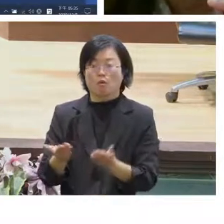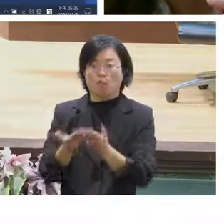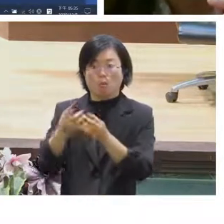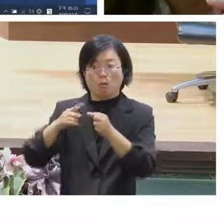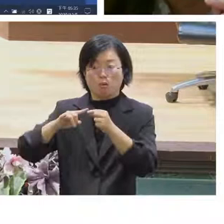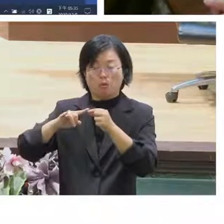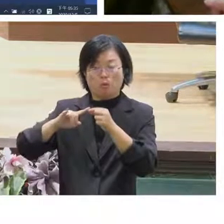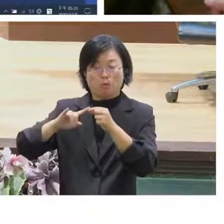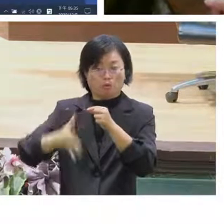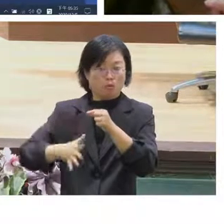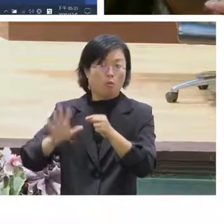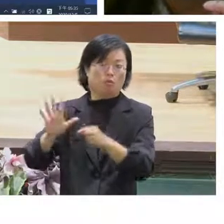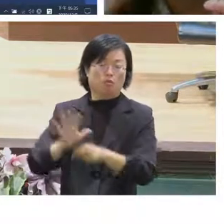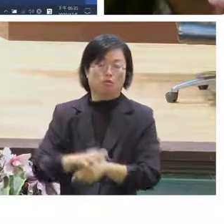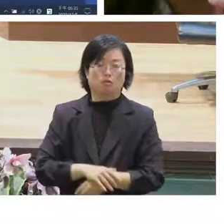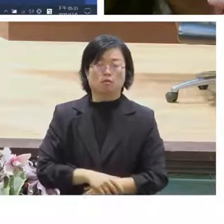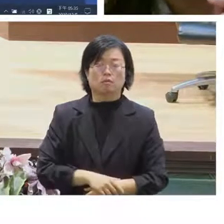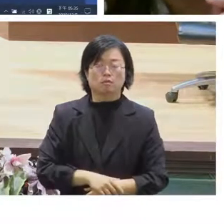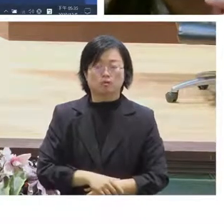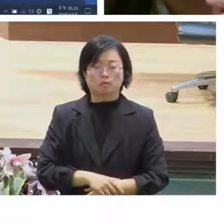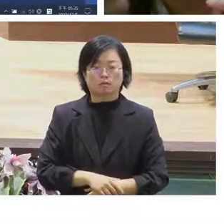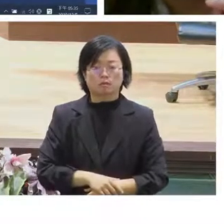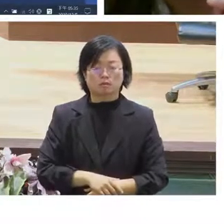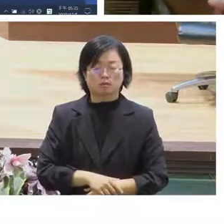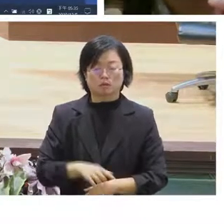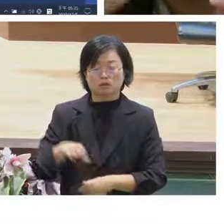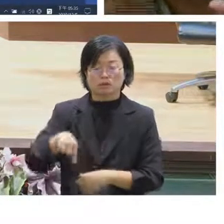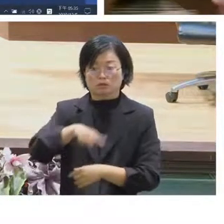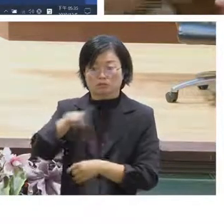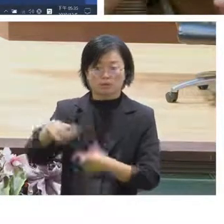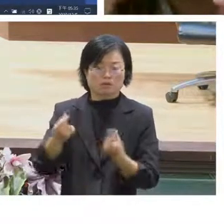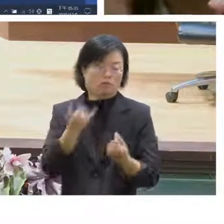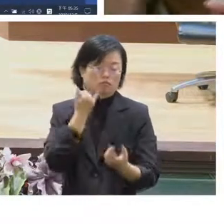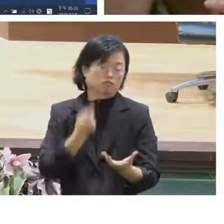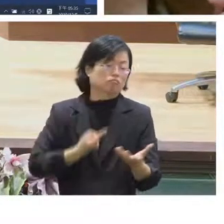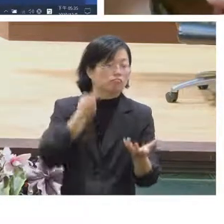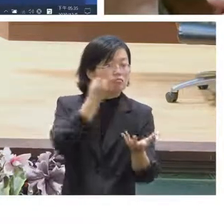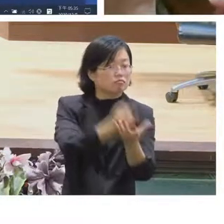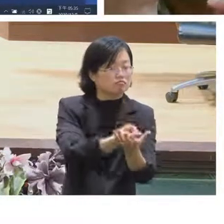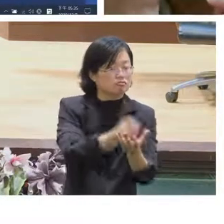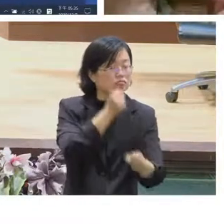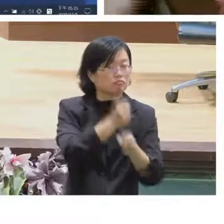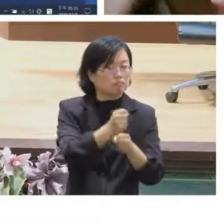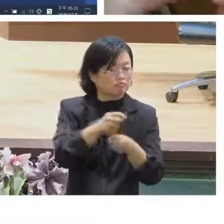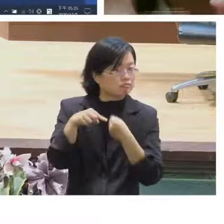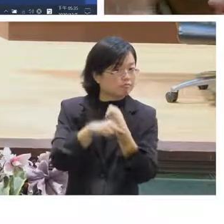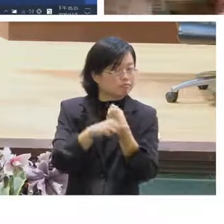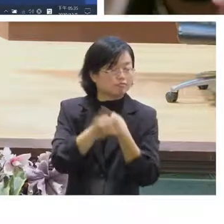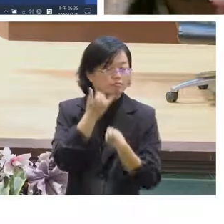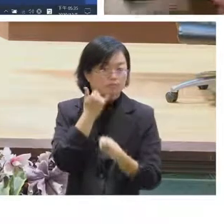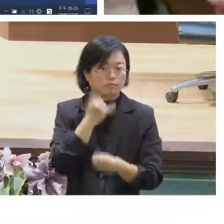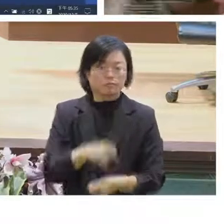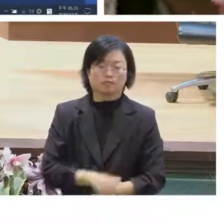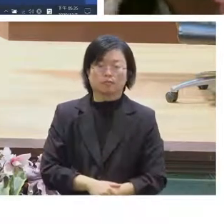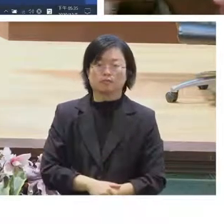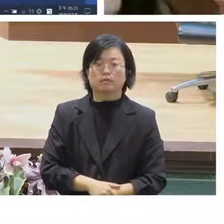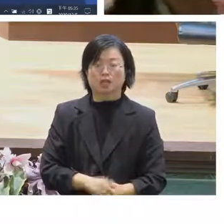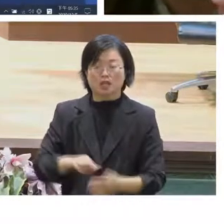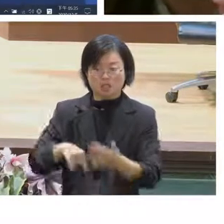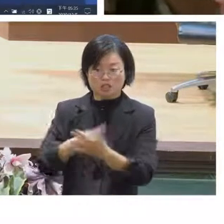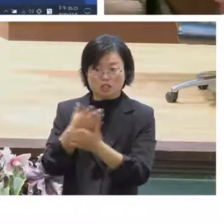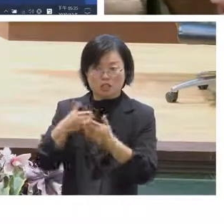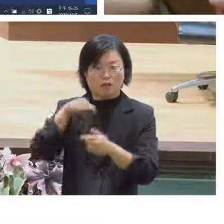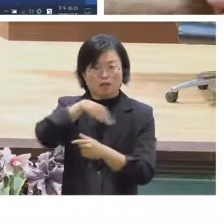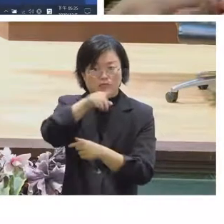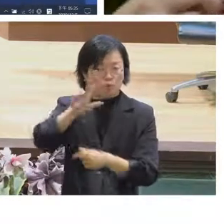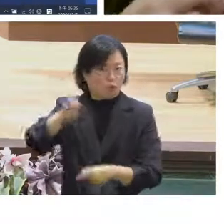就是也可以参与到我们的工作，只要你有一个好一点一开始的构想